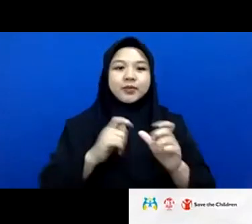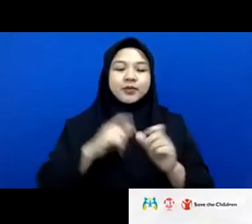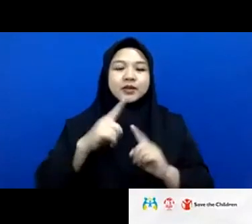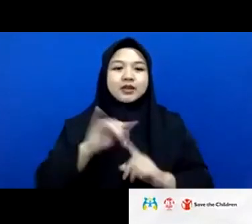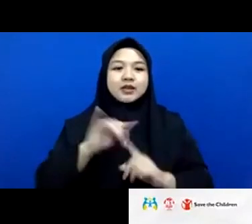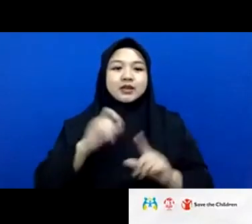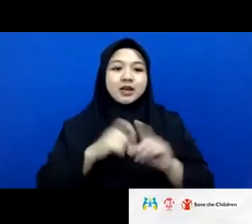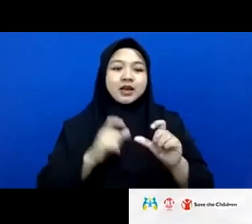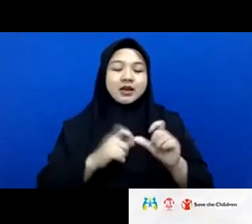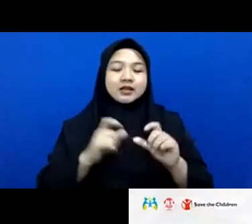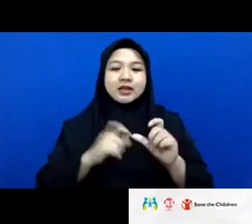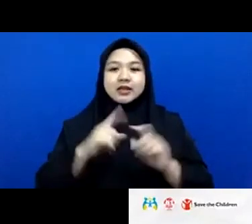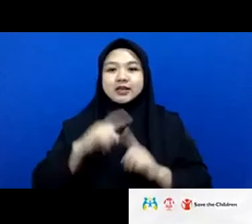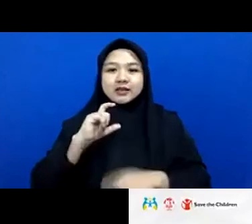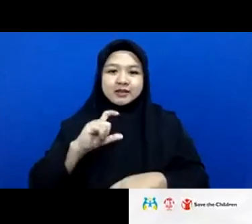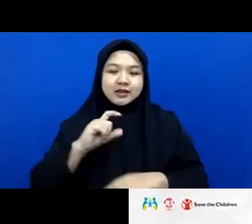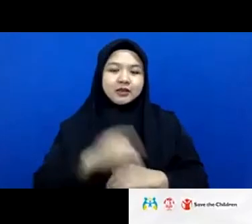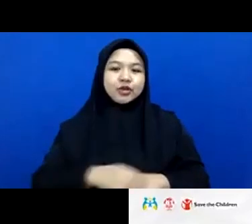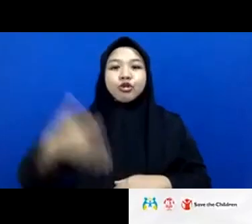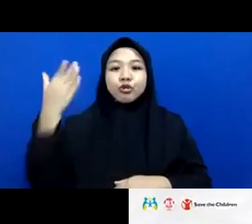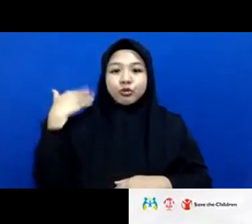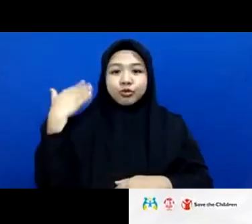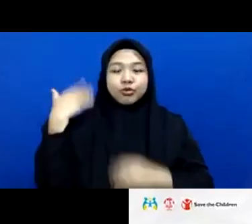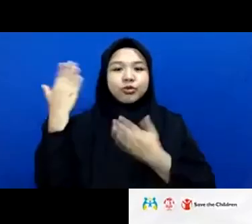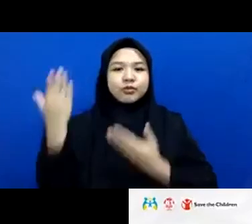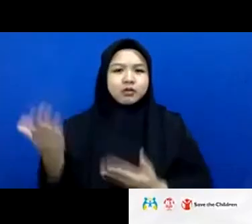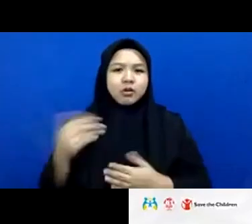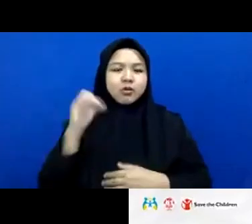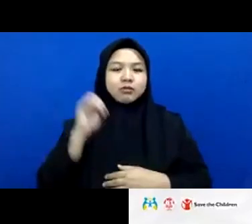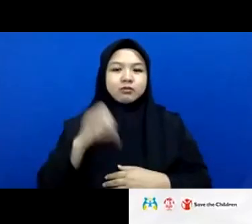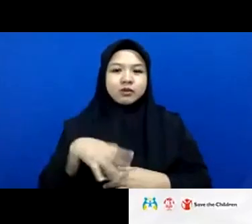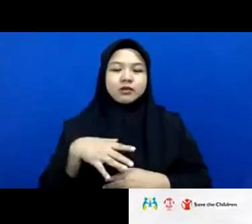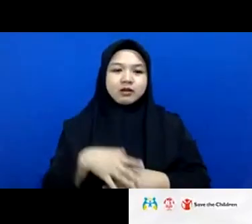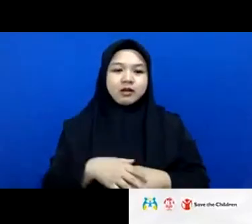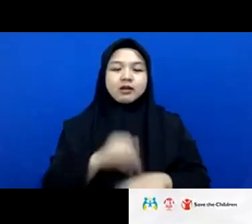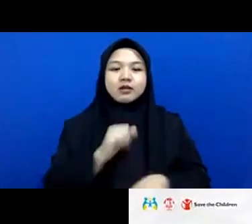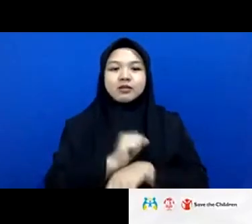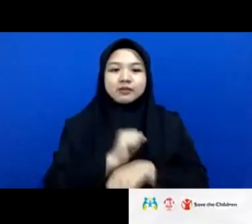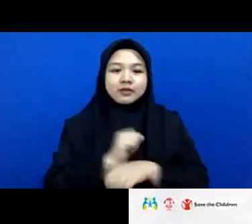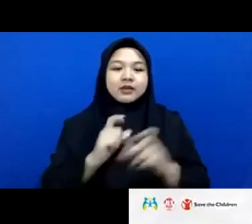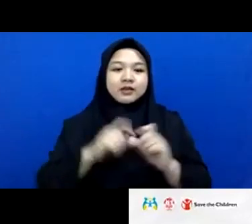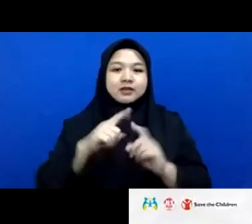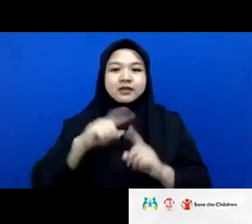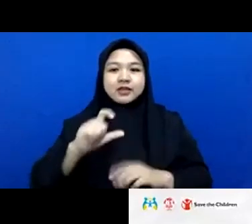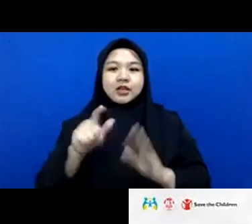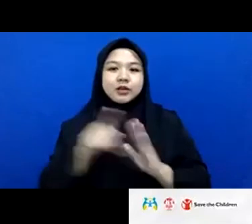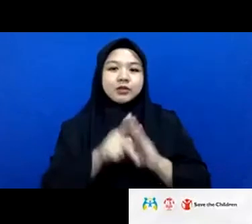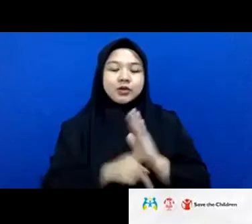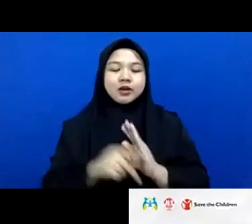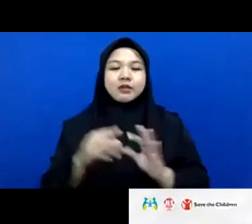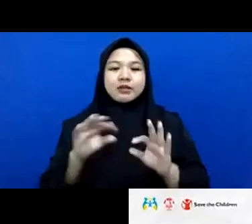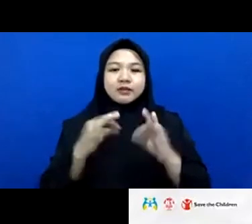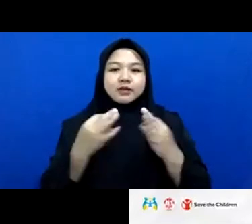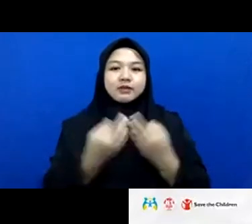Save the Children. Dan juga dulu beliau ini juga pernah menjadi case worker di Save the Children di program Families First di